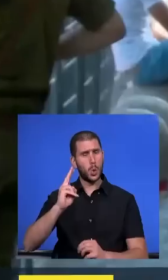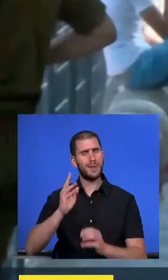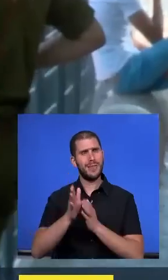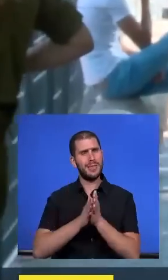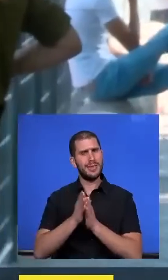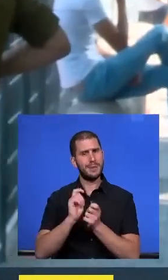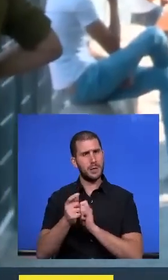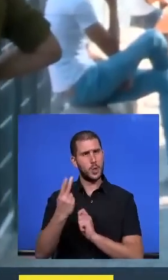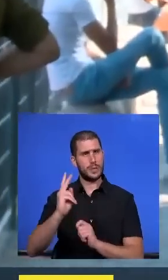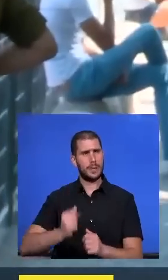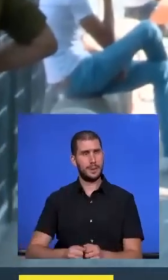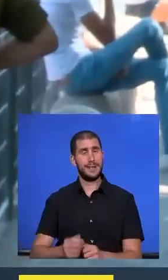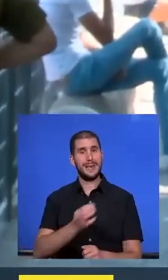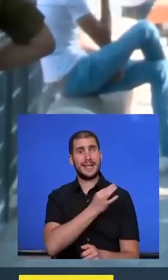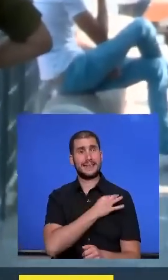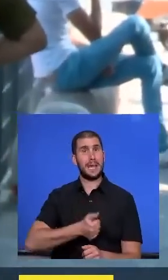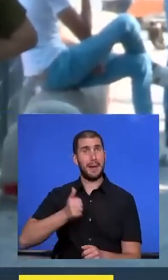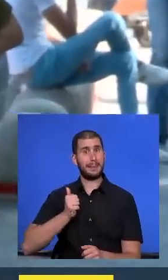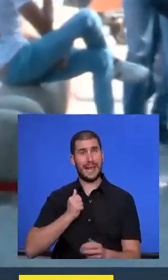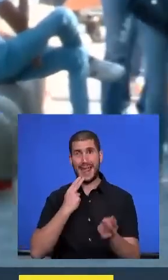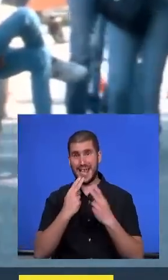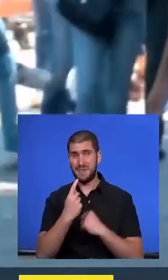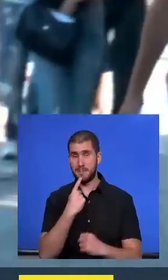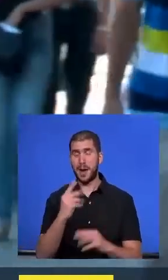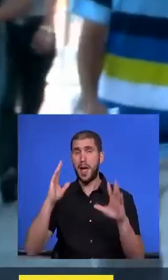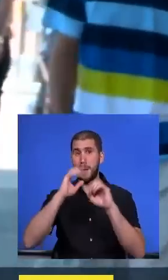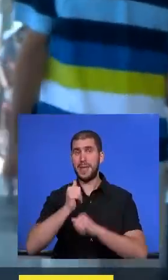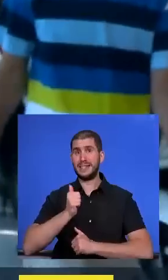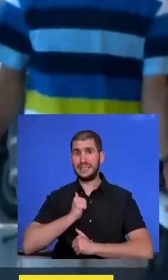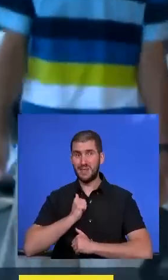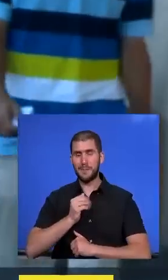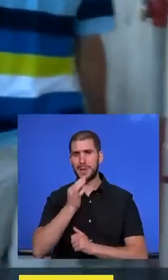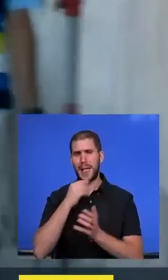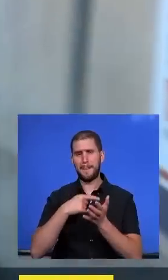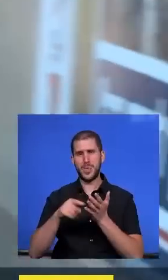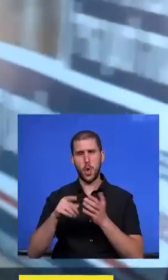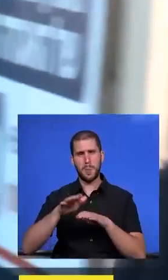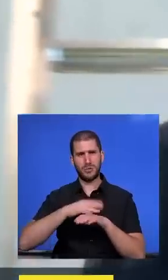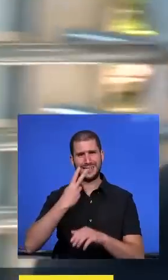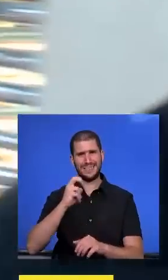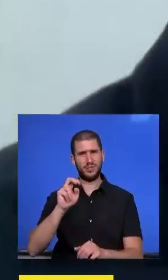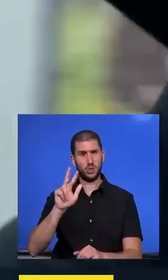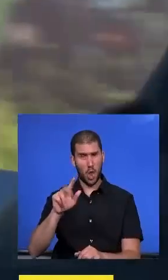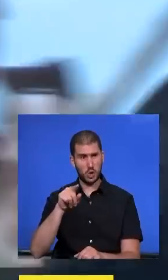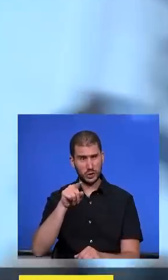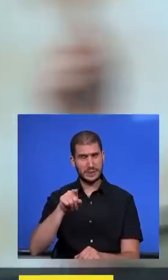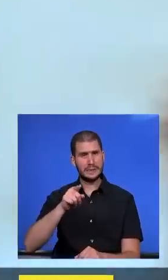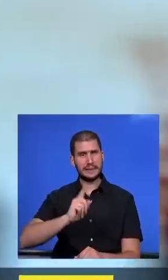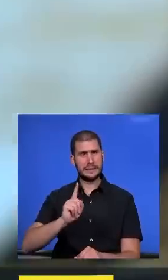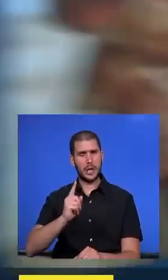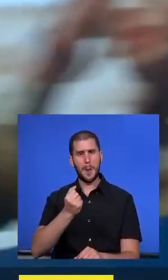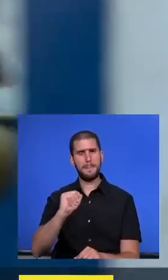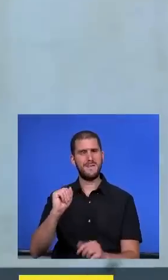יותר. קצין בכיר בצהל אמר היום שעמדת הצבא היא שגיל הפטור המסתמן 23 אינו מפר